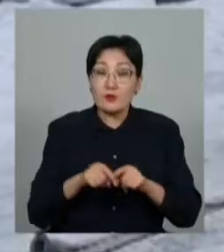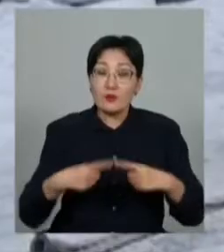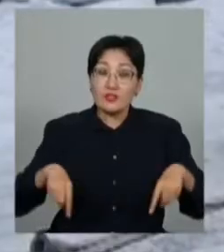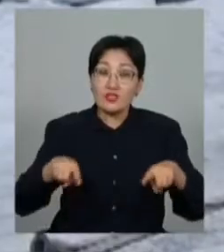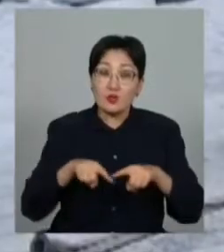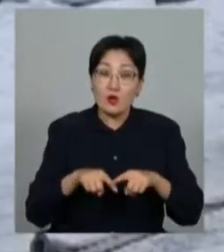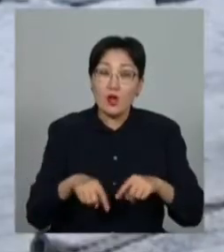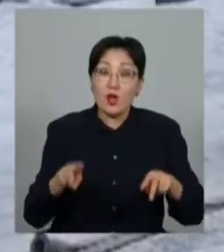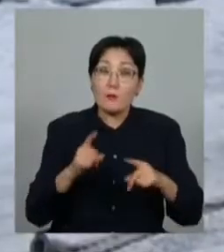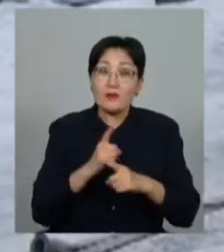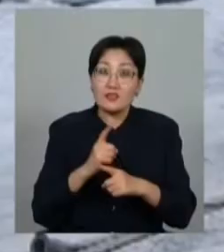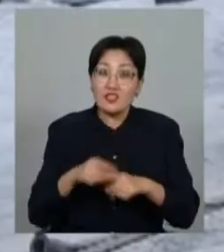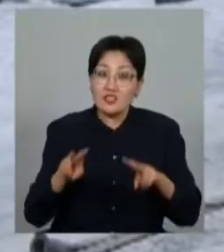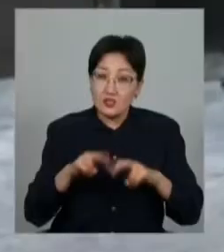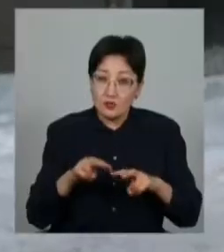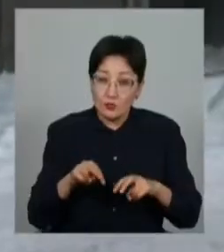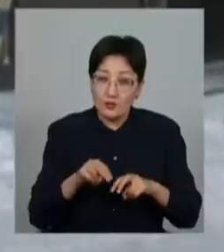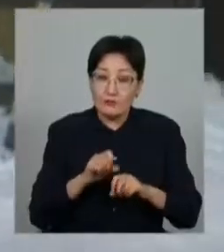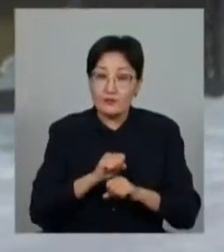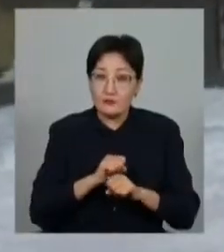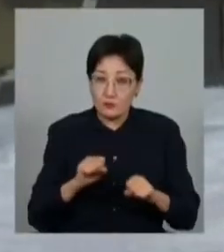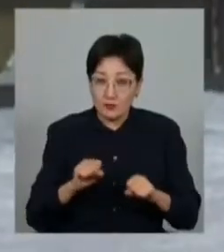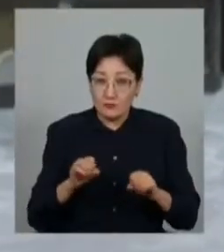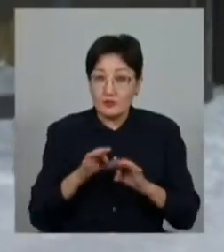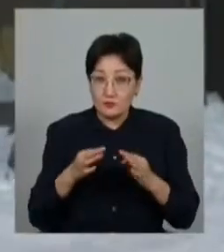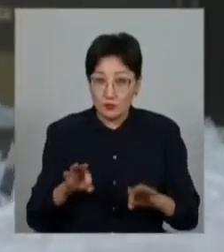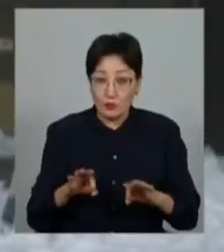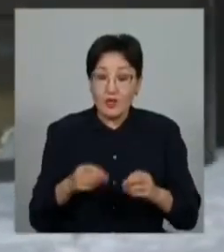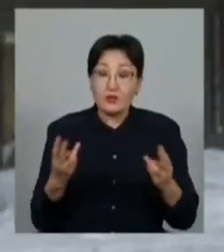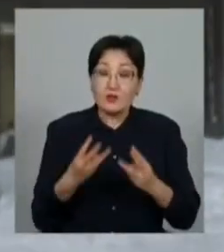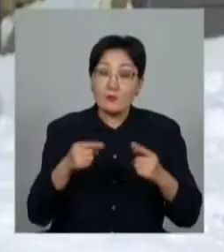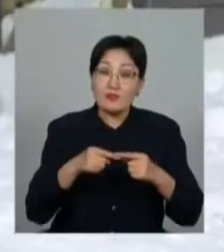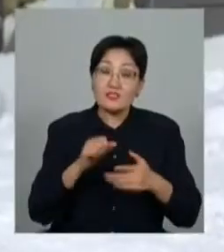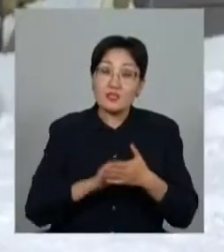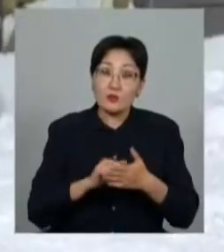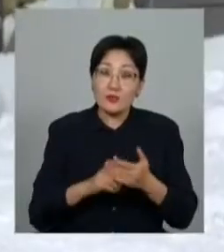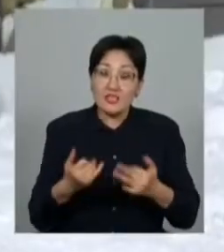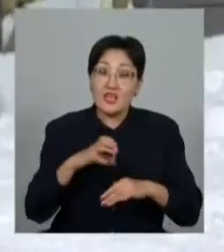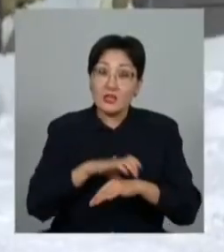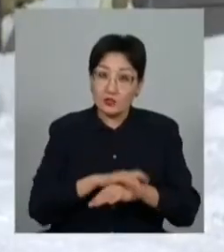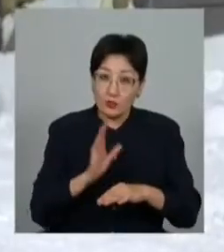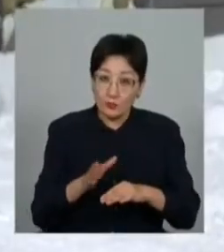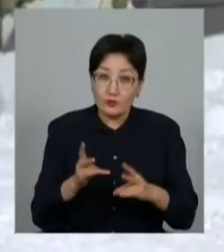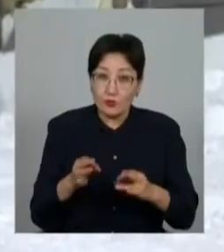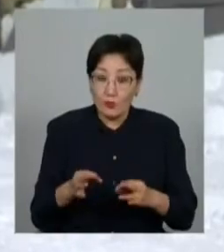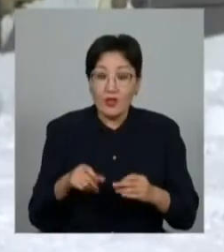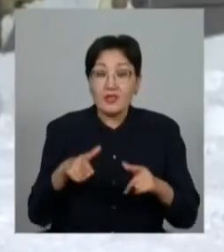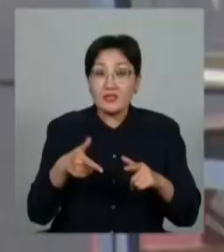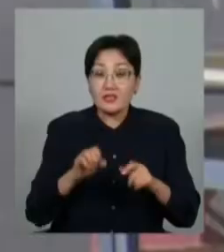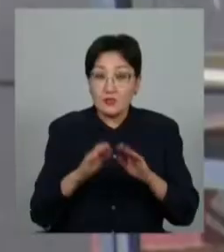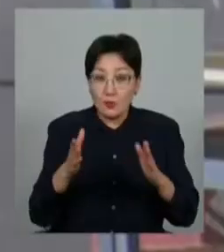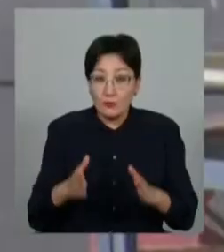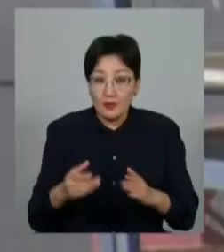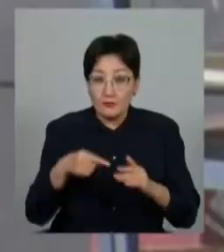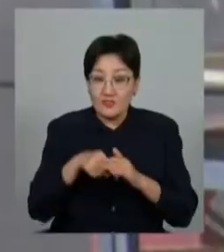мекемелер мораторий жарияланғандықтан тексерулерден босатылған. Өрттің нақты себебі енді анықталады. Дегенмен газ баллоны